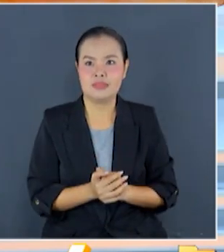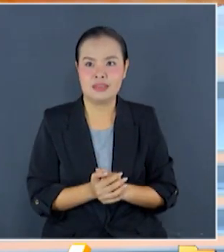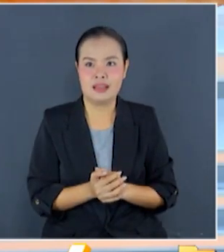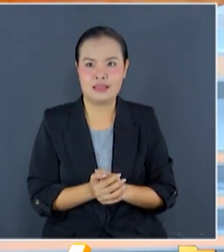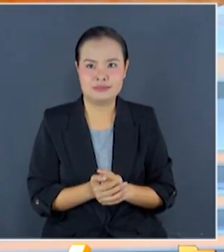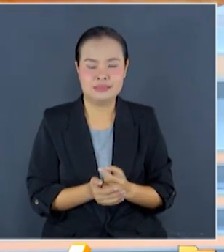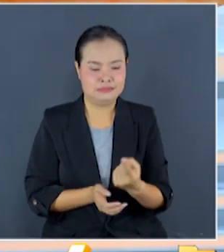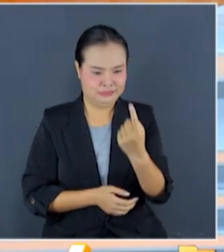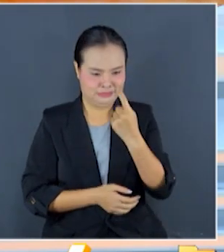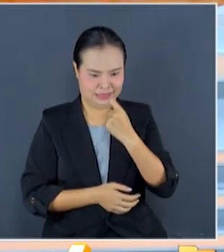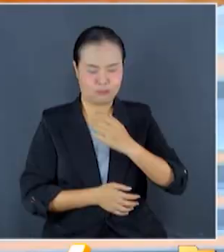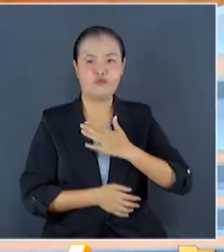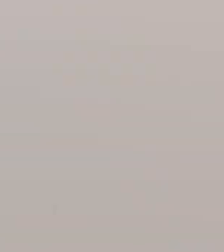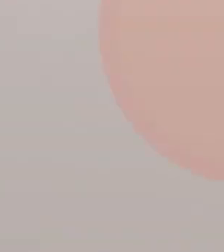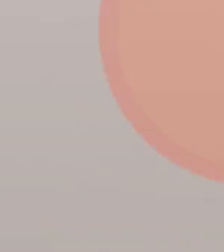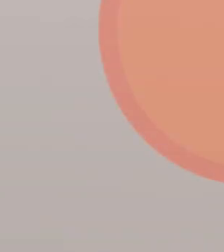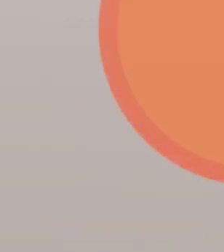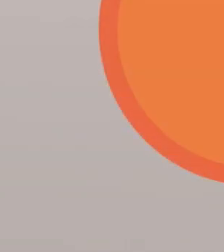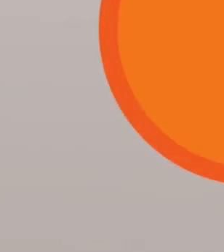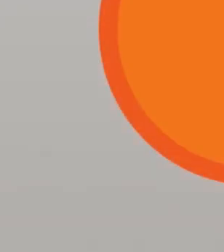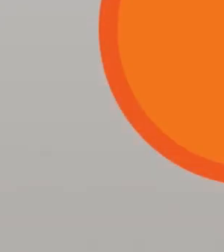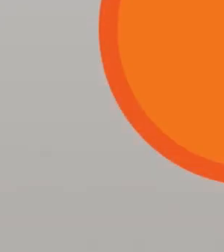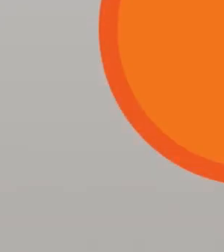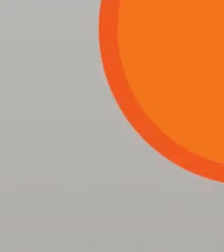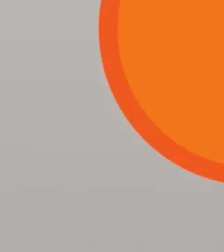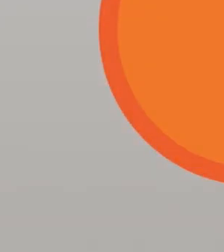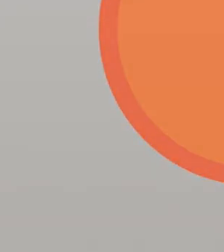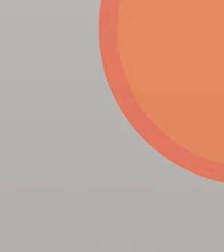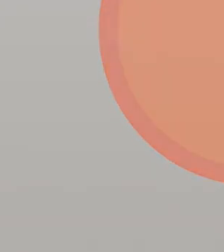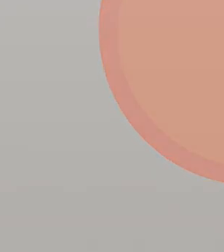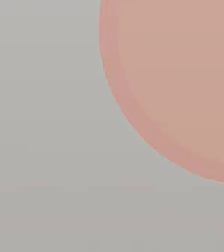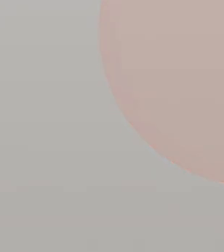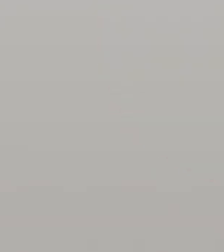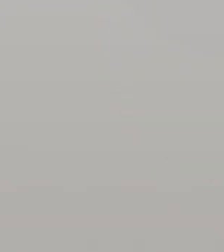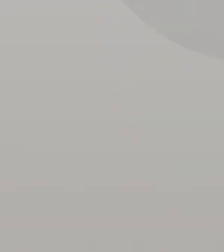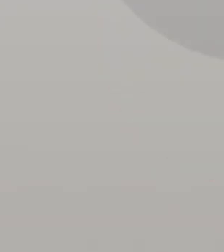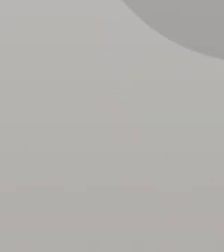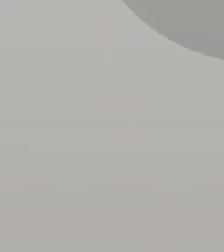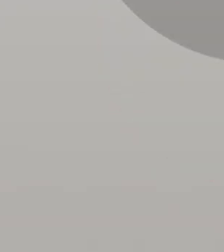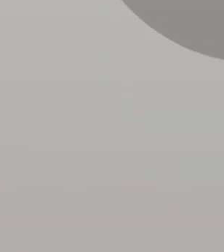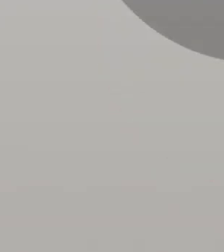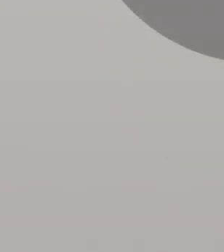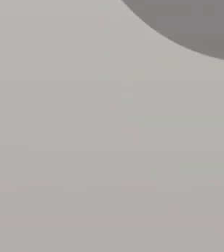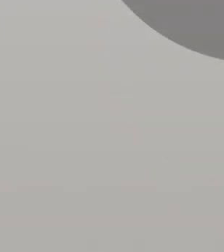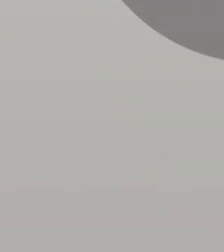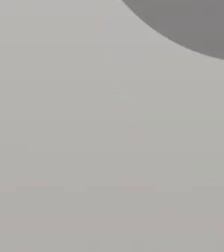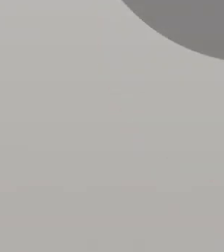เองอยู่นะฮะตอนนี ้นะฮะ